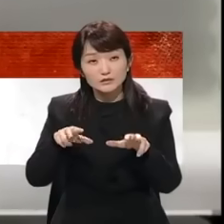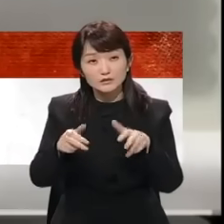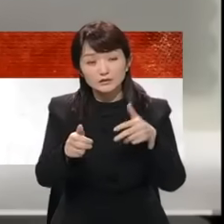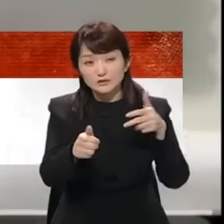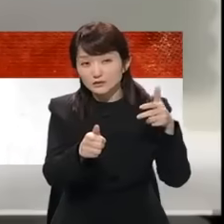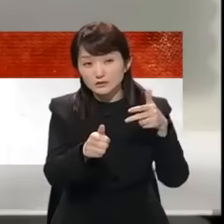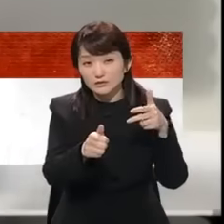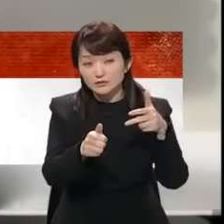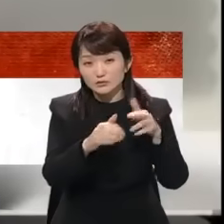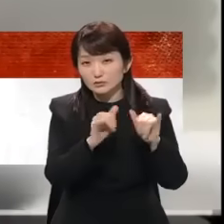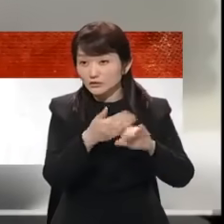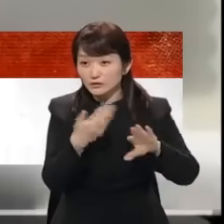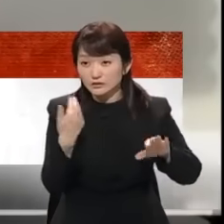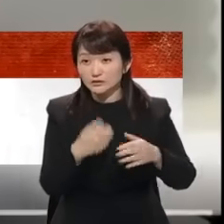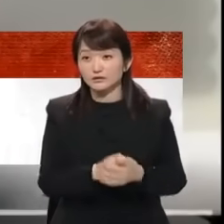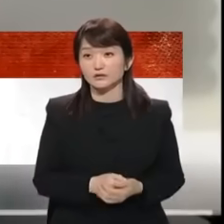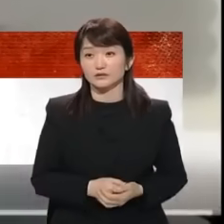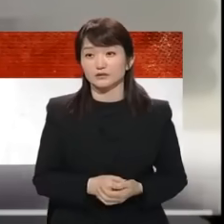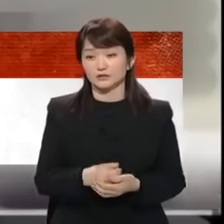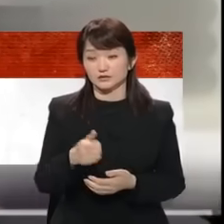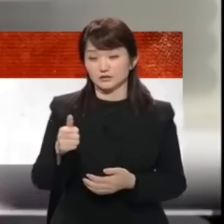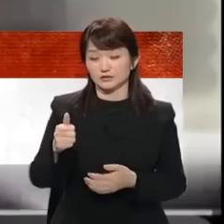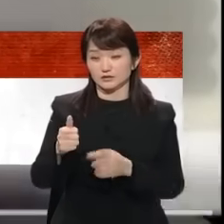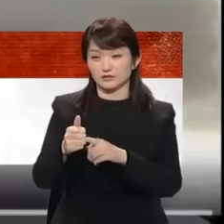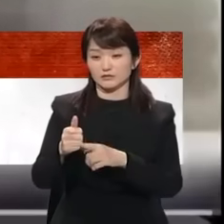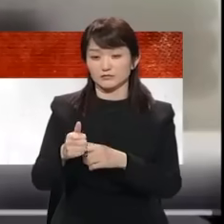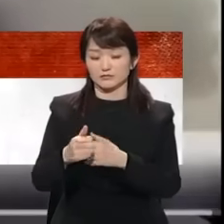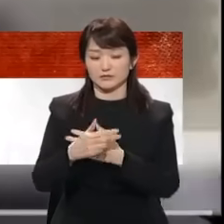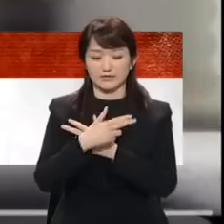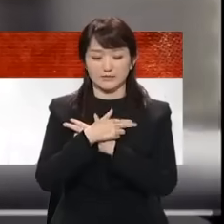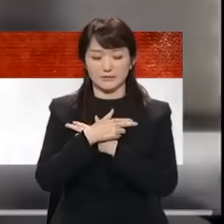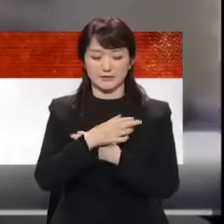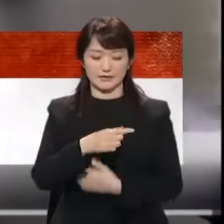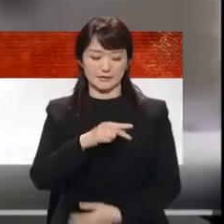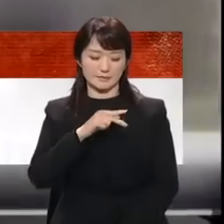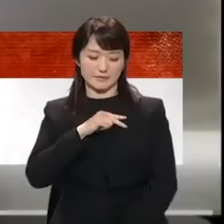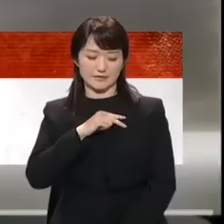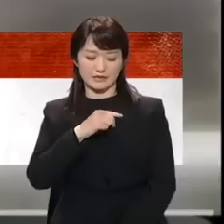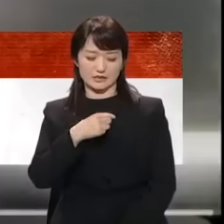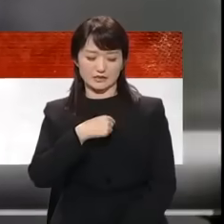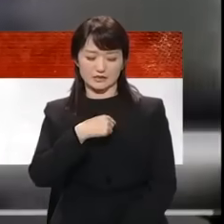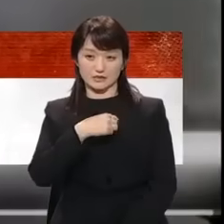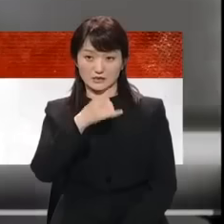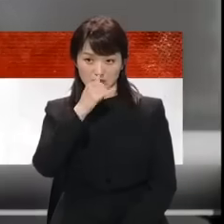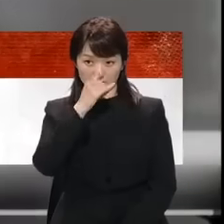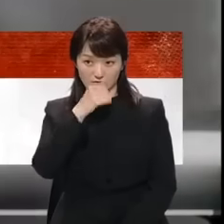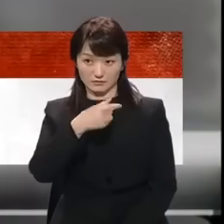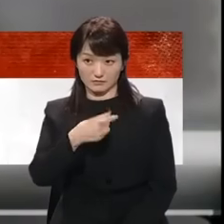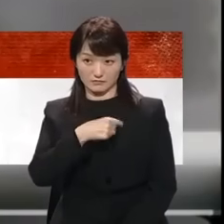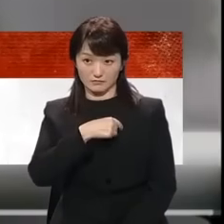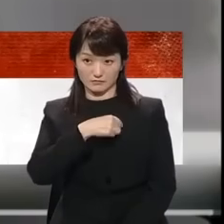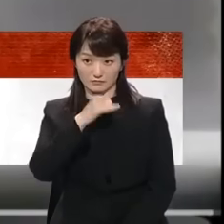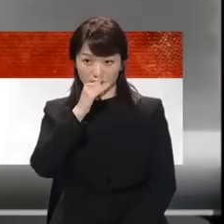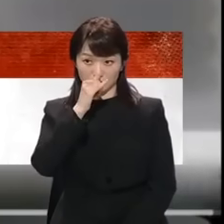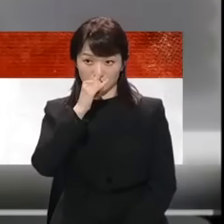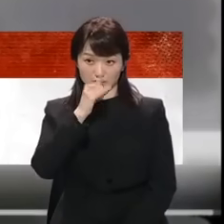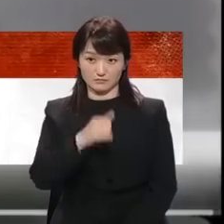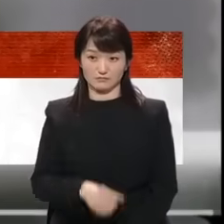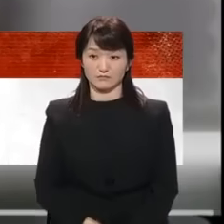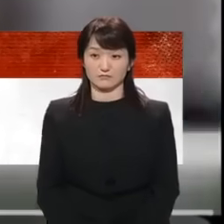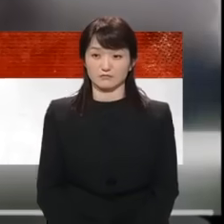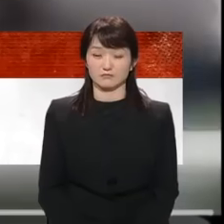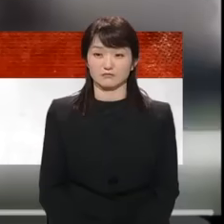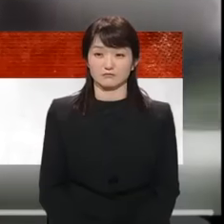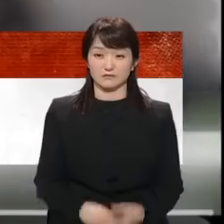다르세요? 예, 그 배지가 하나 있었어요. 아. 왼쪽에 그 와이셔츠 거기 옆에. 아. 배지가 그게 나라이라는 배지 있잖아요. 그게